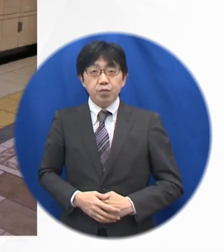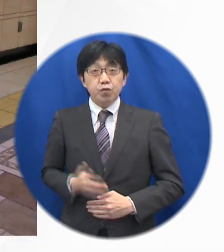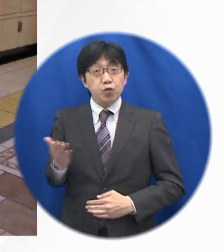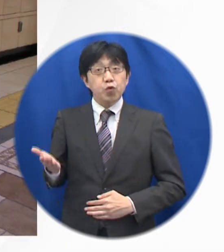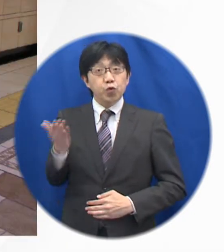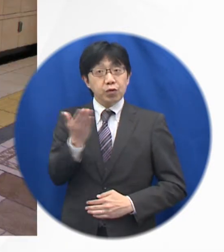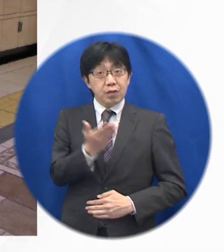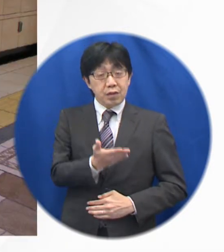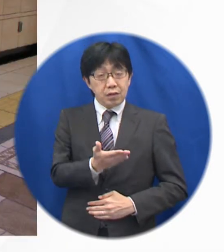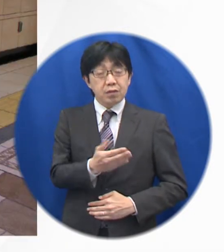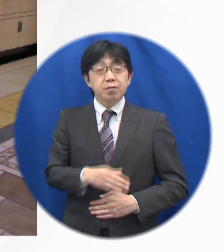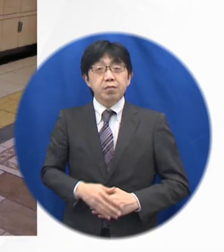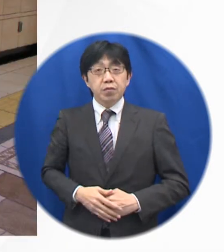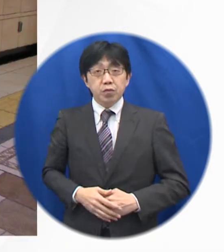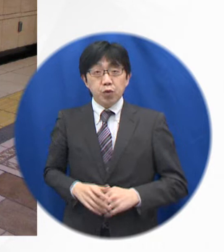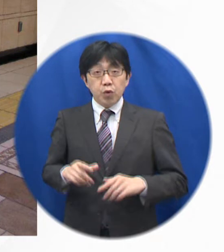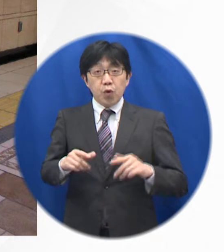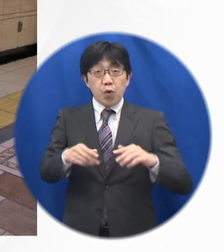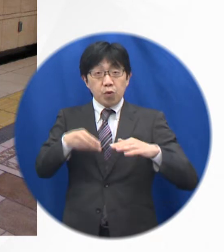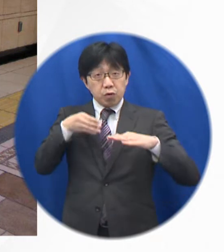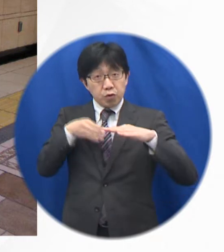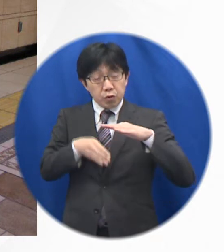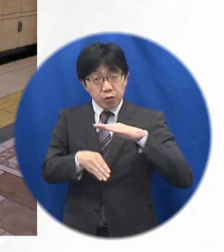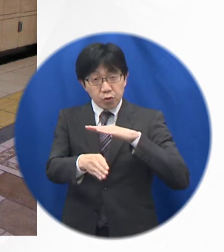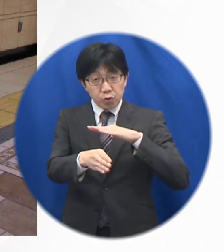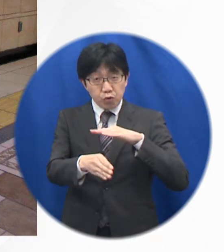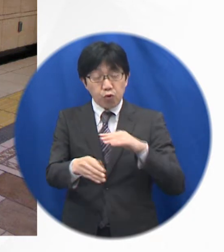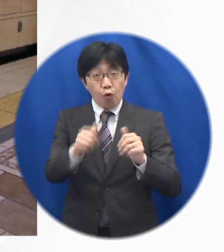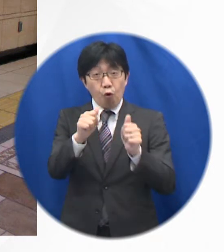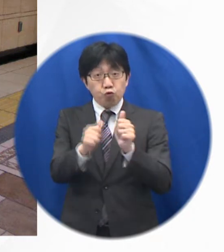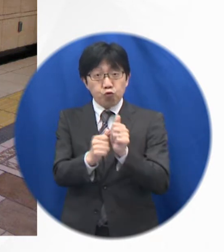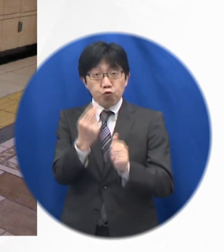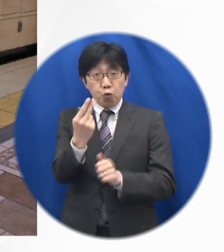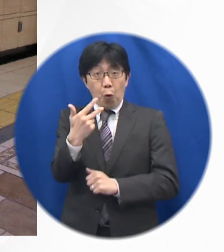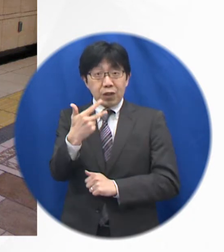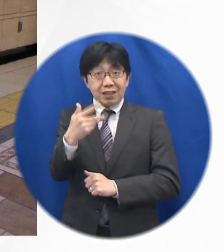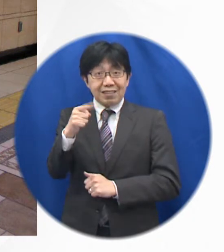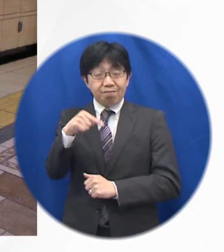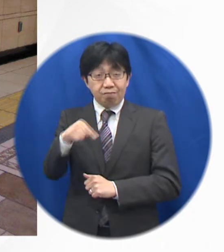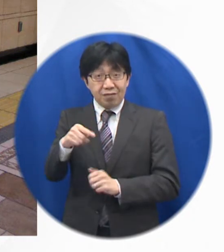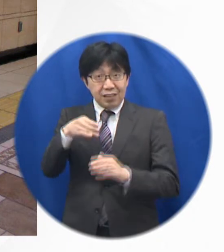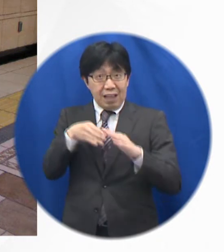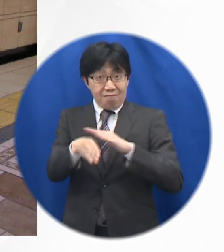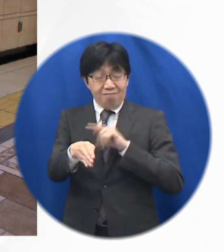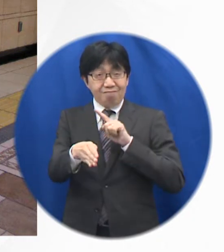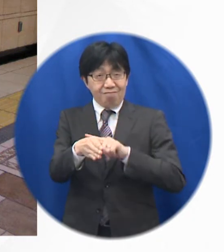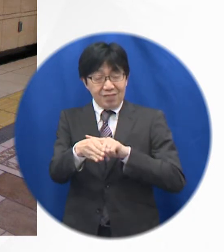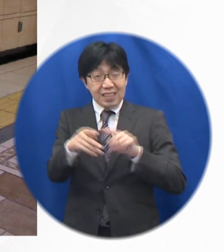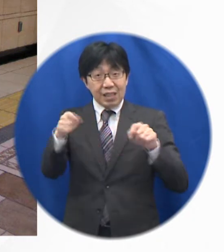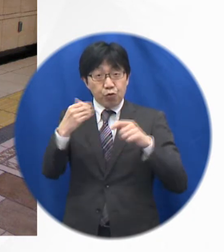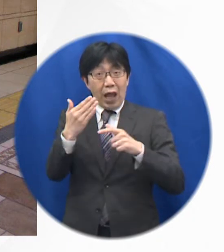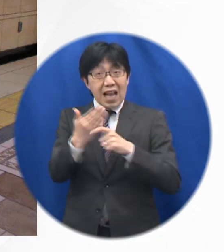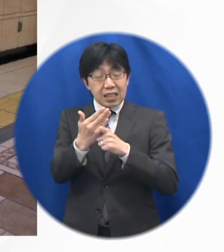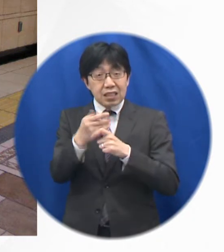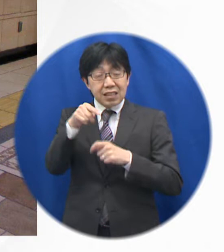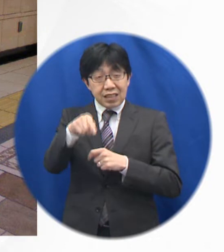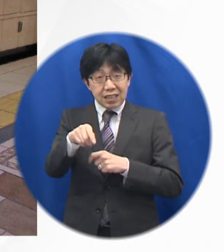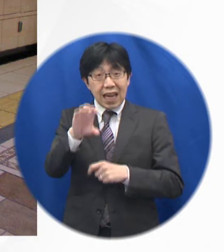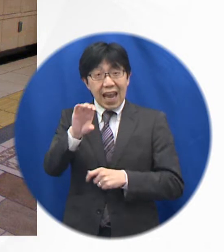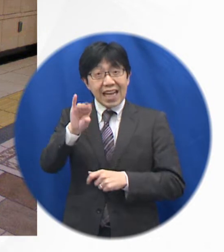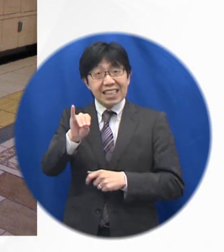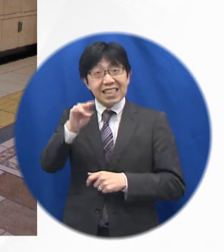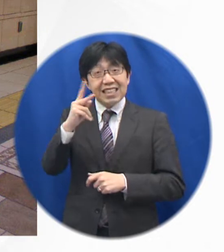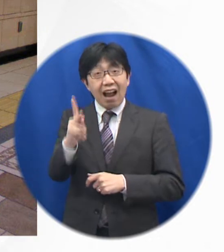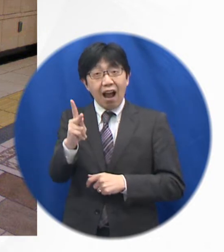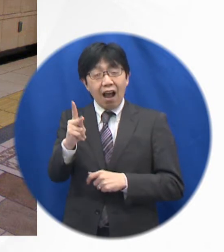続いてのご紹介は、東京メトロ副都心線池袋駅構内エチカ池袋ギャラ